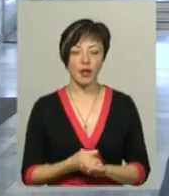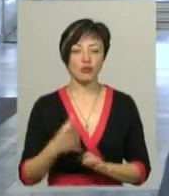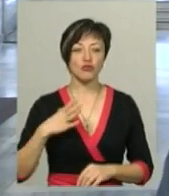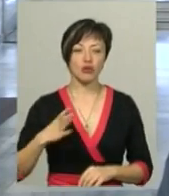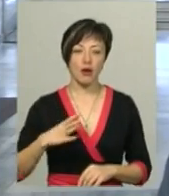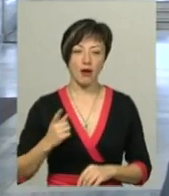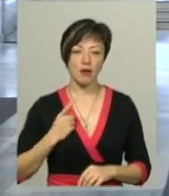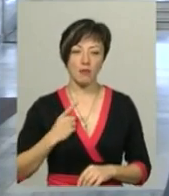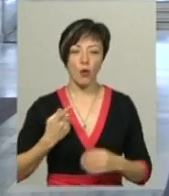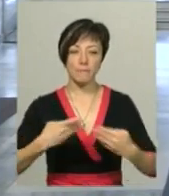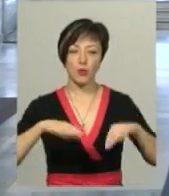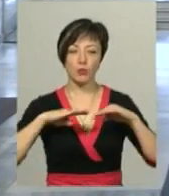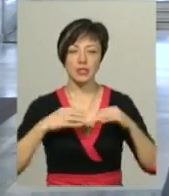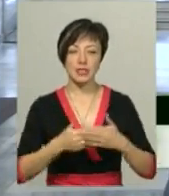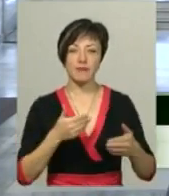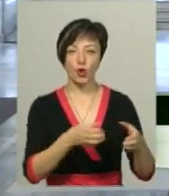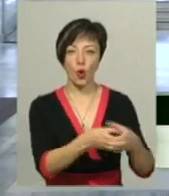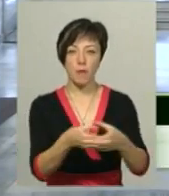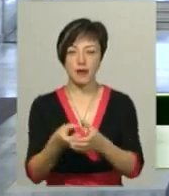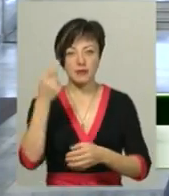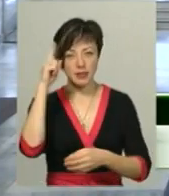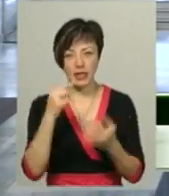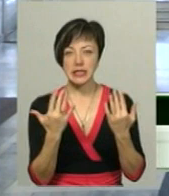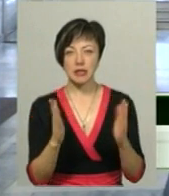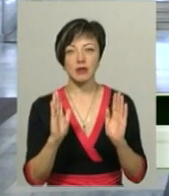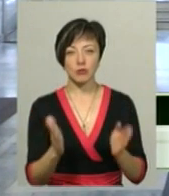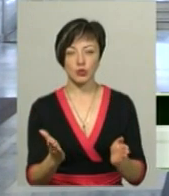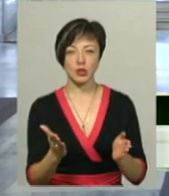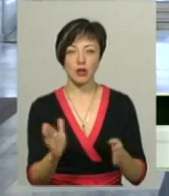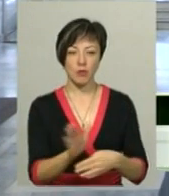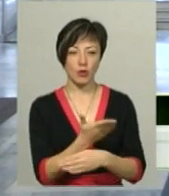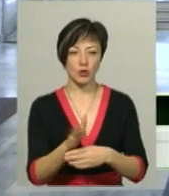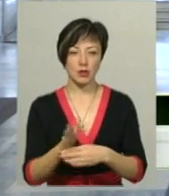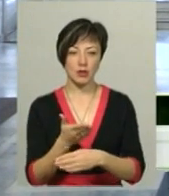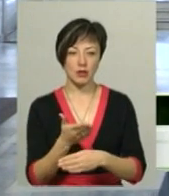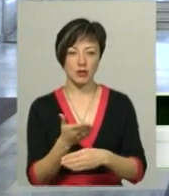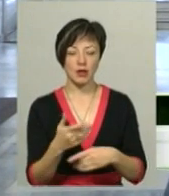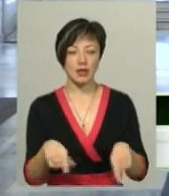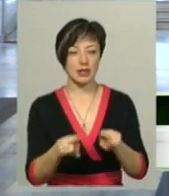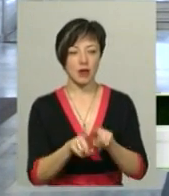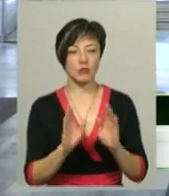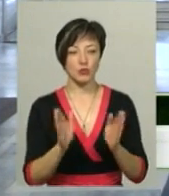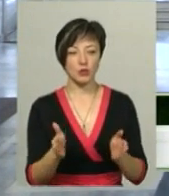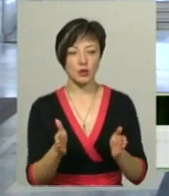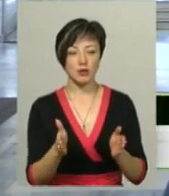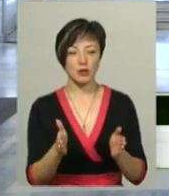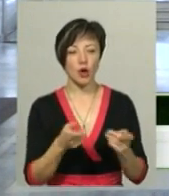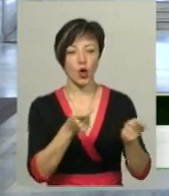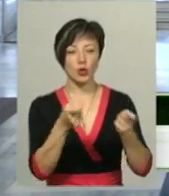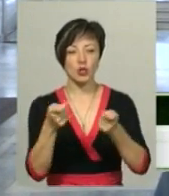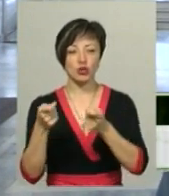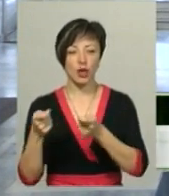Чекаємо пропозиції від команд, щоб знати, скільки їх буде, буде підрозділено. Може, також будемо роз'їжджати